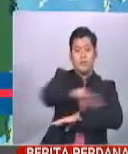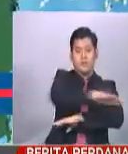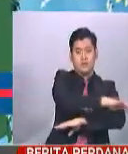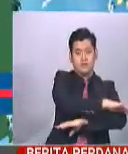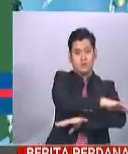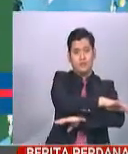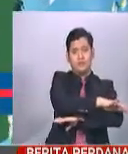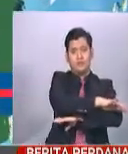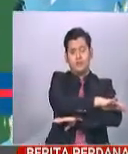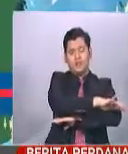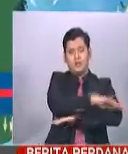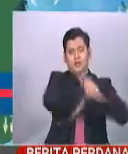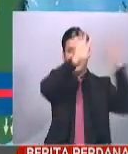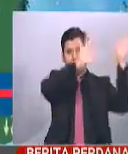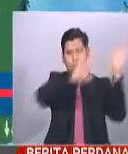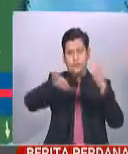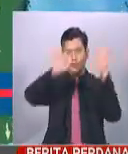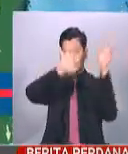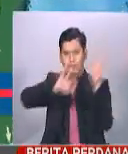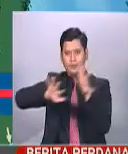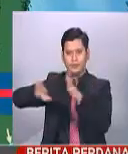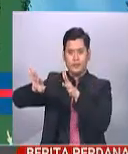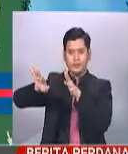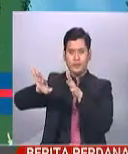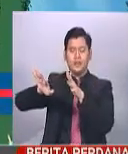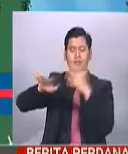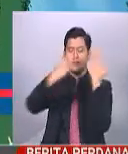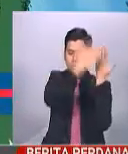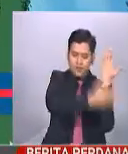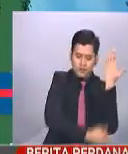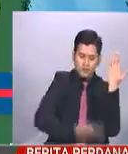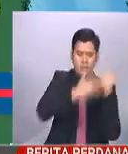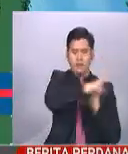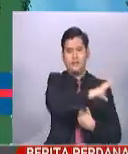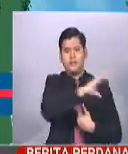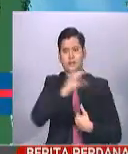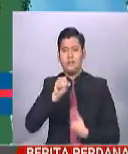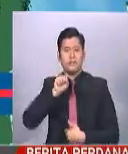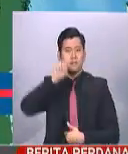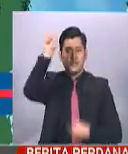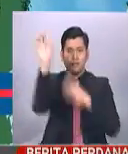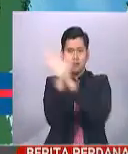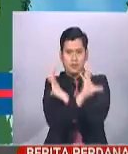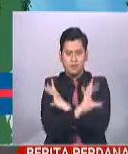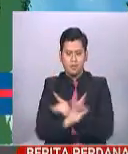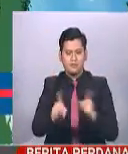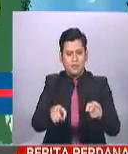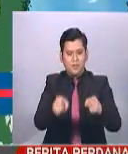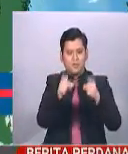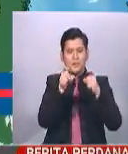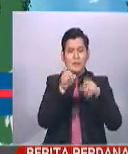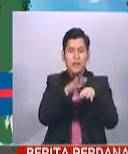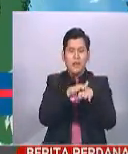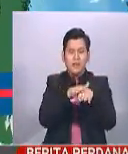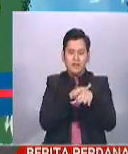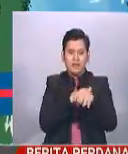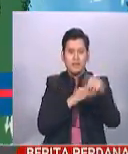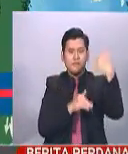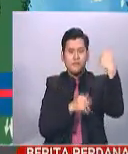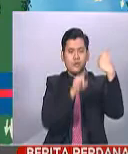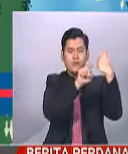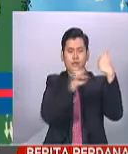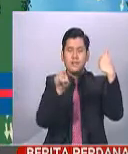akhirnya beralih kepada percobaan angin Pakai heel kesembilan Jung Yi dan juga Sabah Serawak dengan rajanya agak perlahan yaitu antara 10 hingga